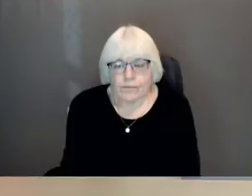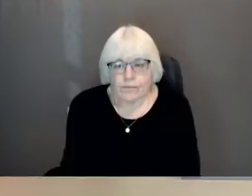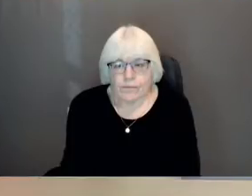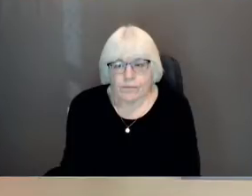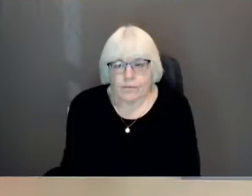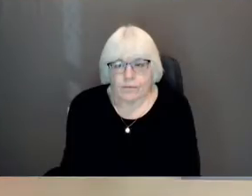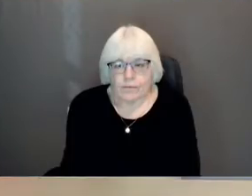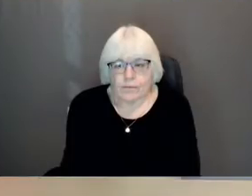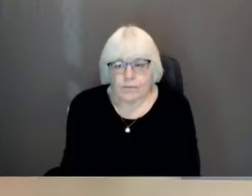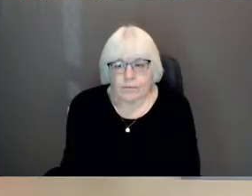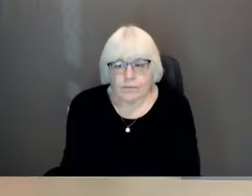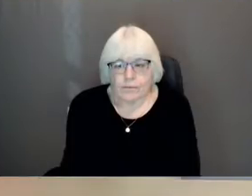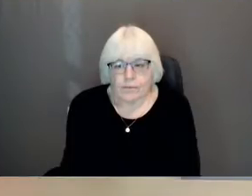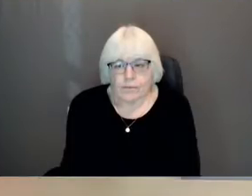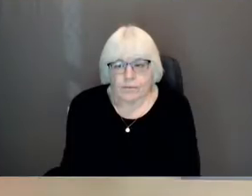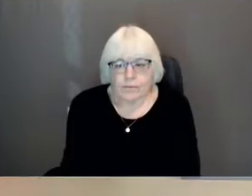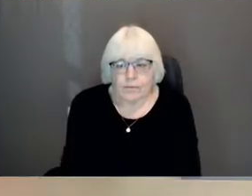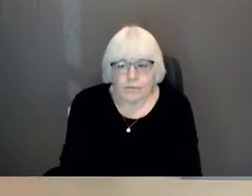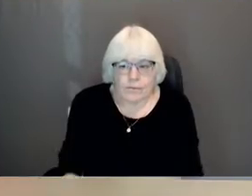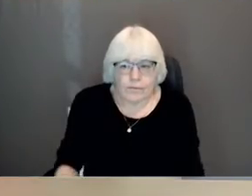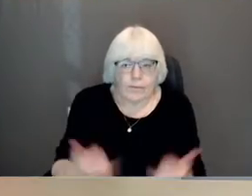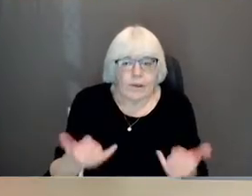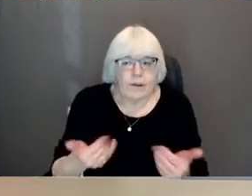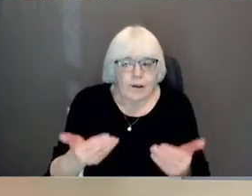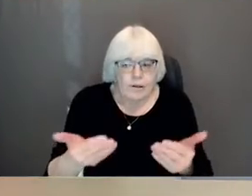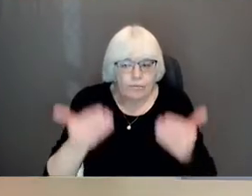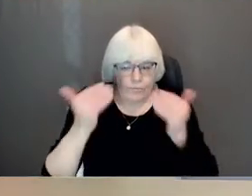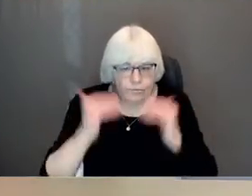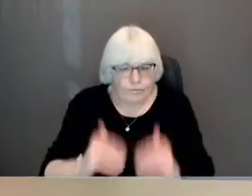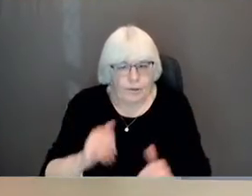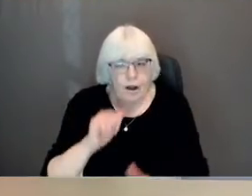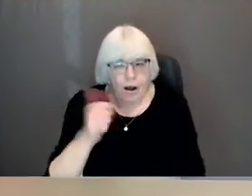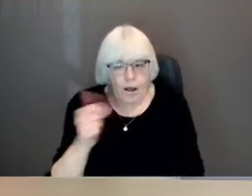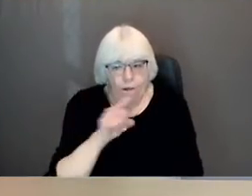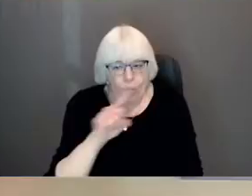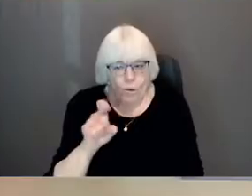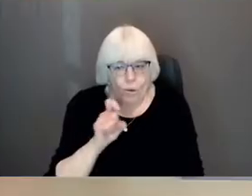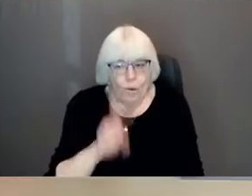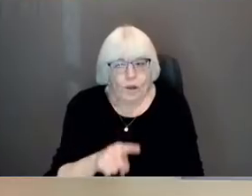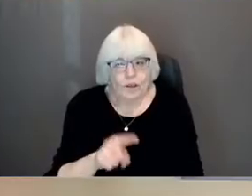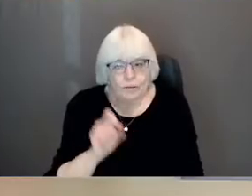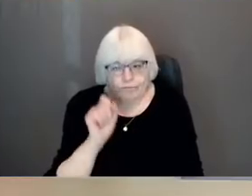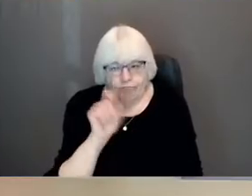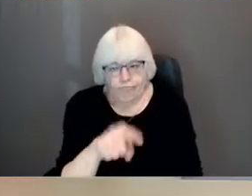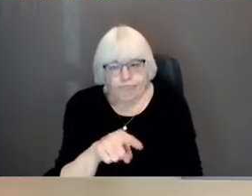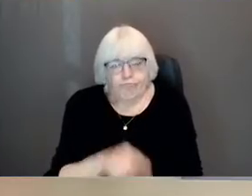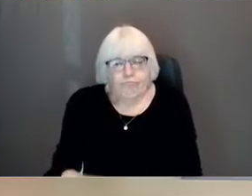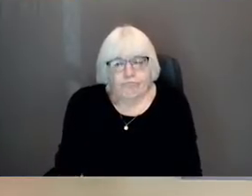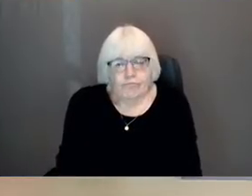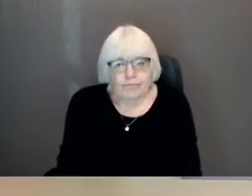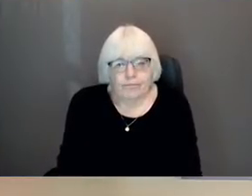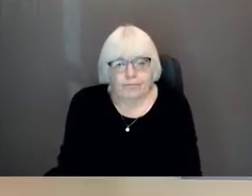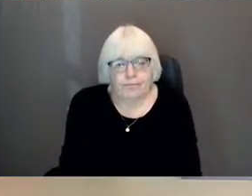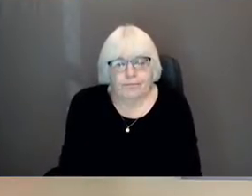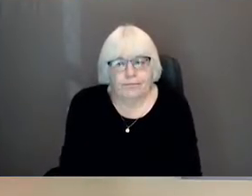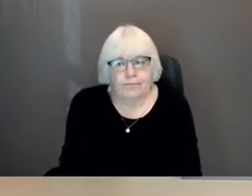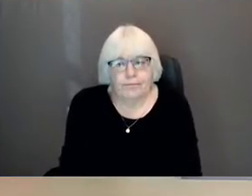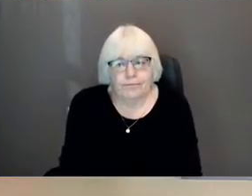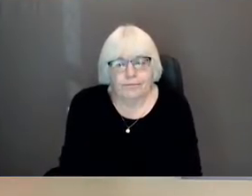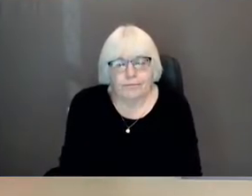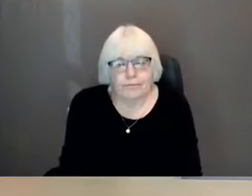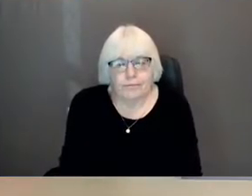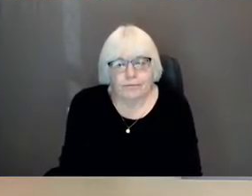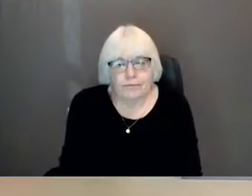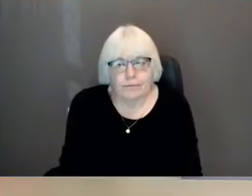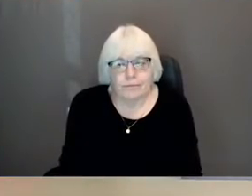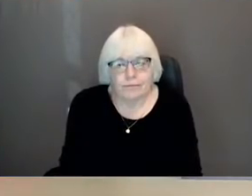Et juste une dernière question du côté des travailleurs de la santé. Est-ce que vous avez un chiffre de combien d'entre eux sont en